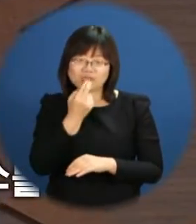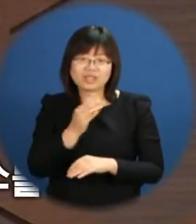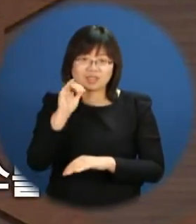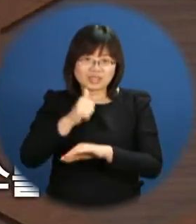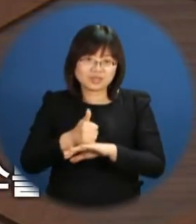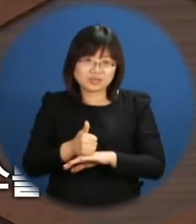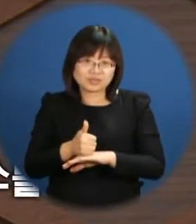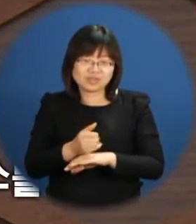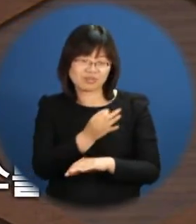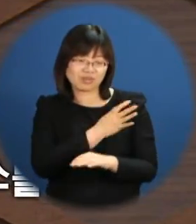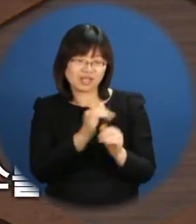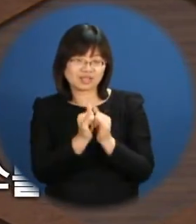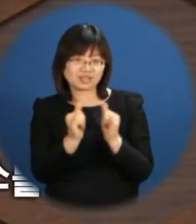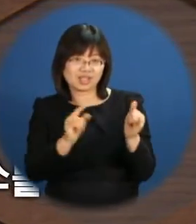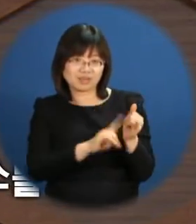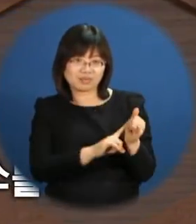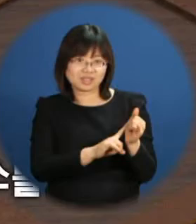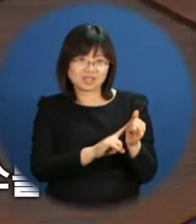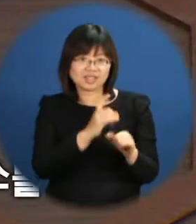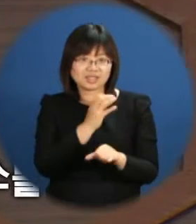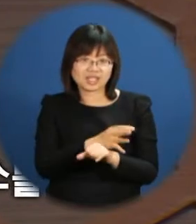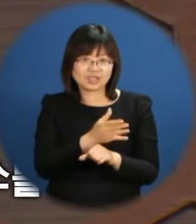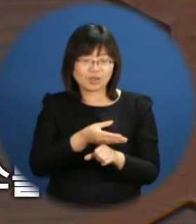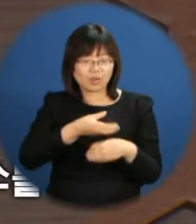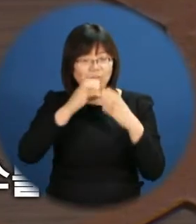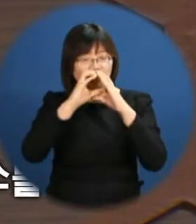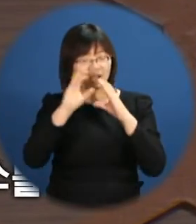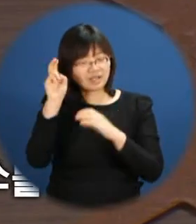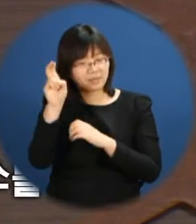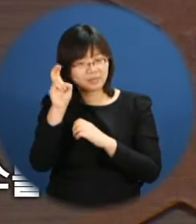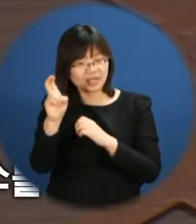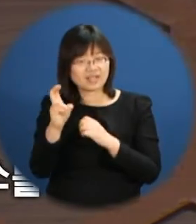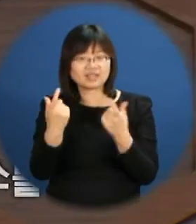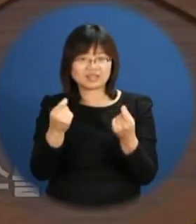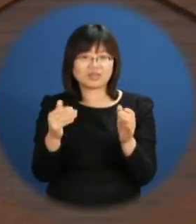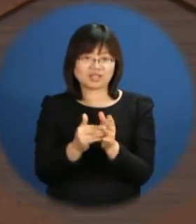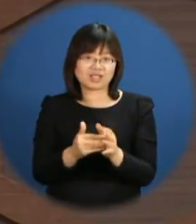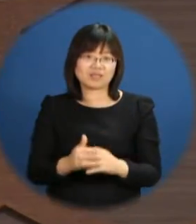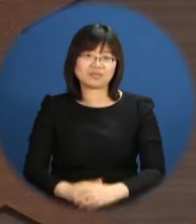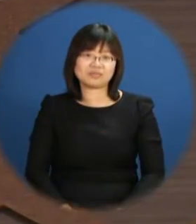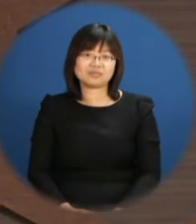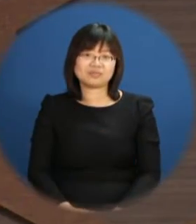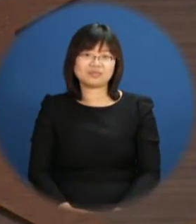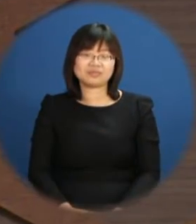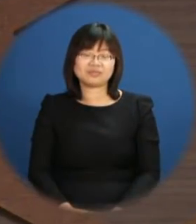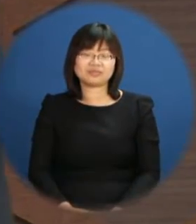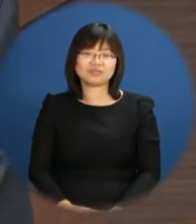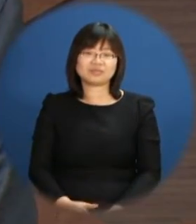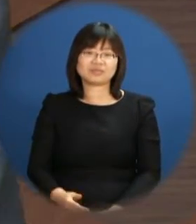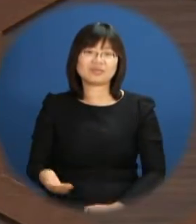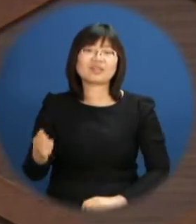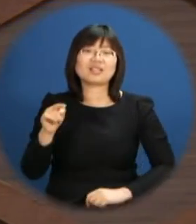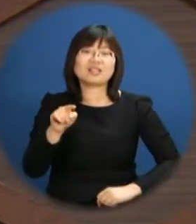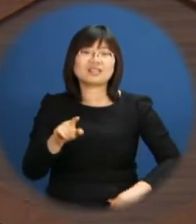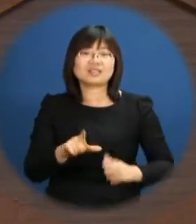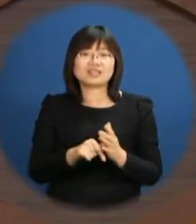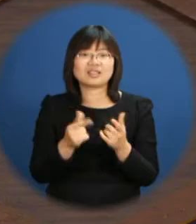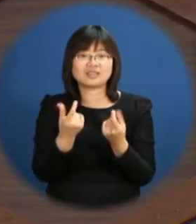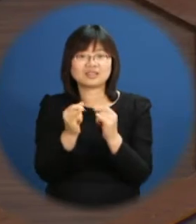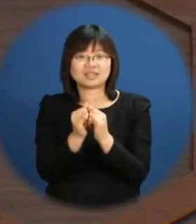사치하는 사람들이 사서 마시지 않겠느냐 그렇게 됐죠 근데 그때 그 사람이